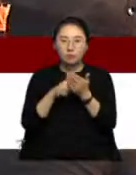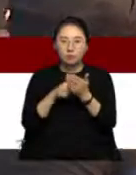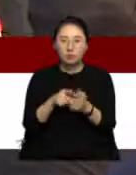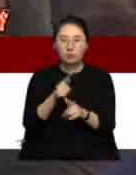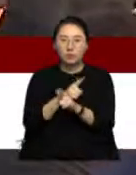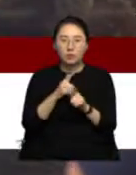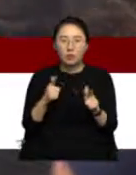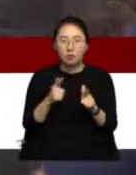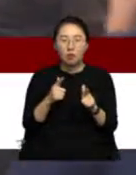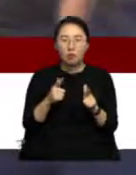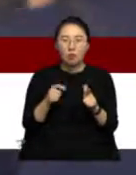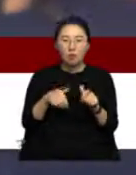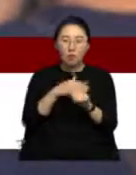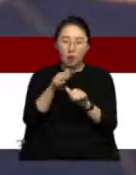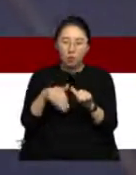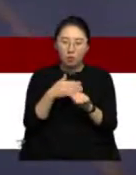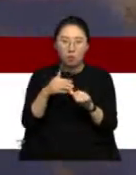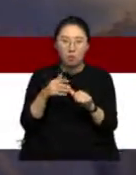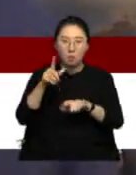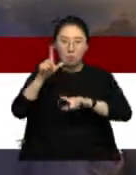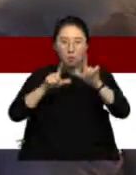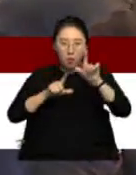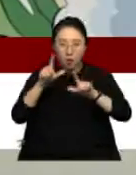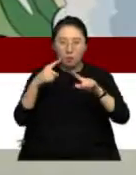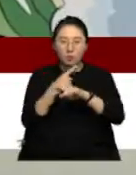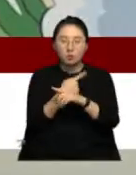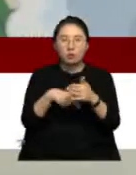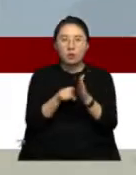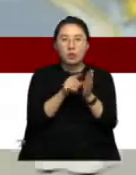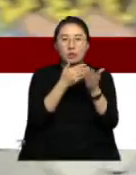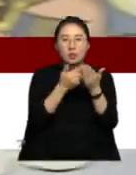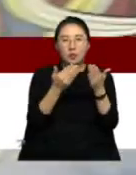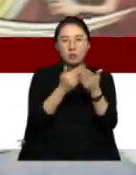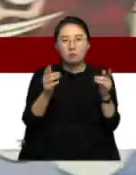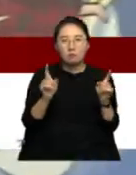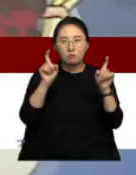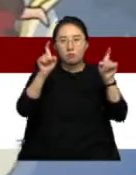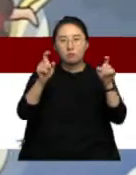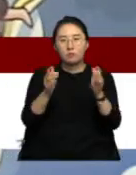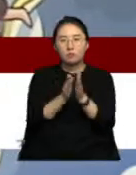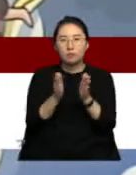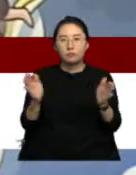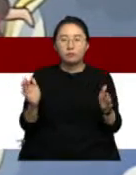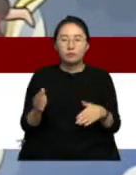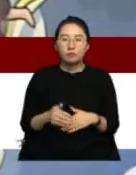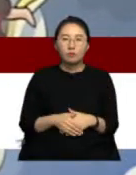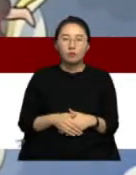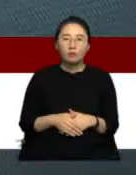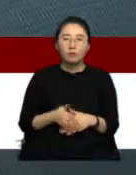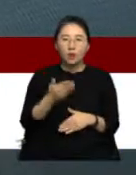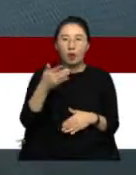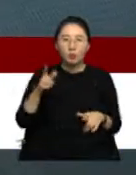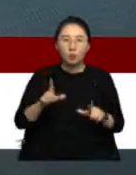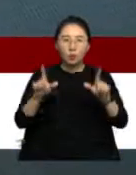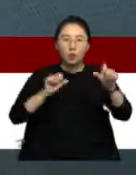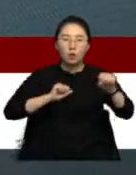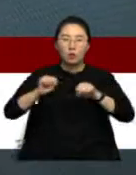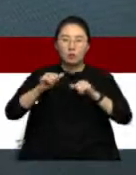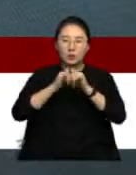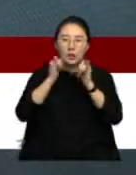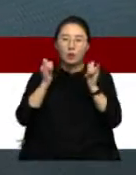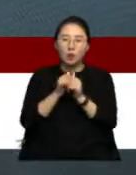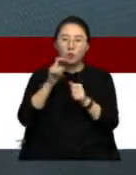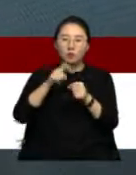종합시장의 미관과 환경을 개선하기 위한 방안으로 그림들을 걸게 된 것입니다. 강동구에서 활동하고 있는 사회적